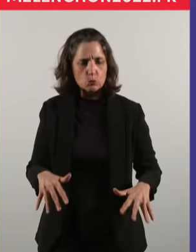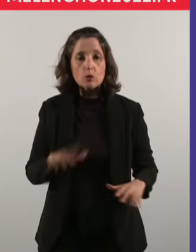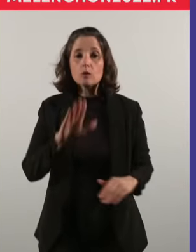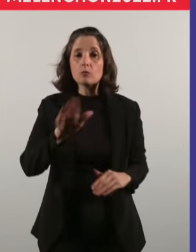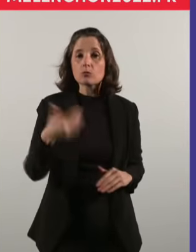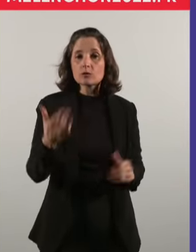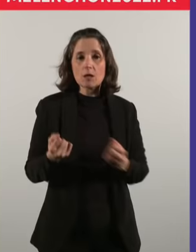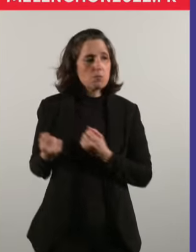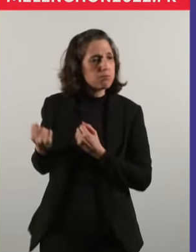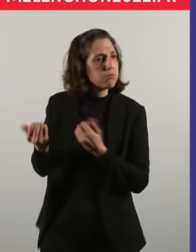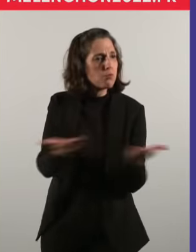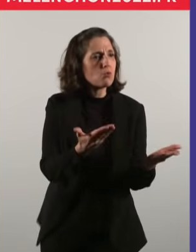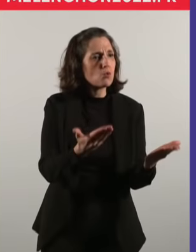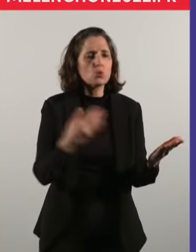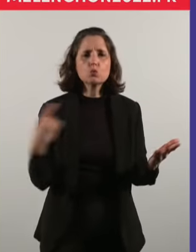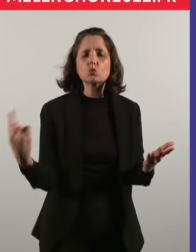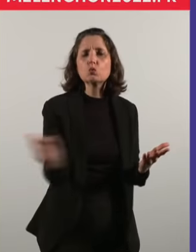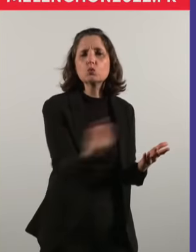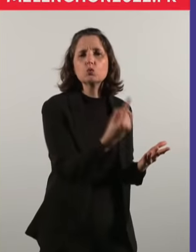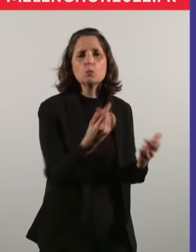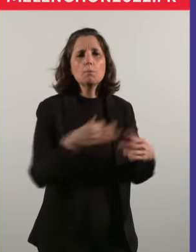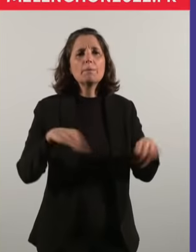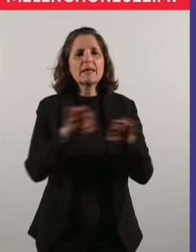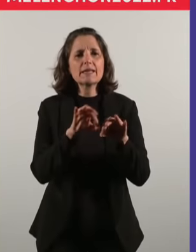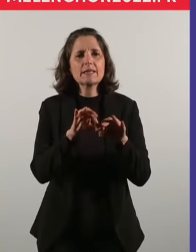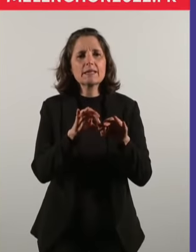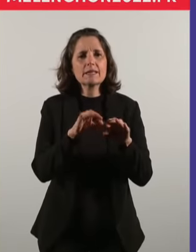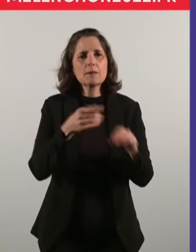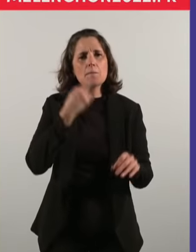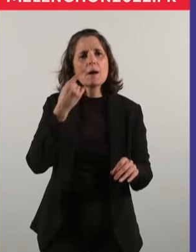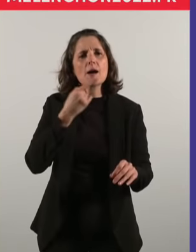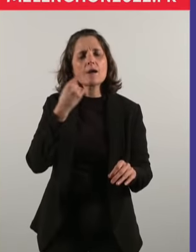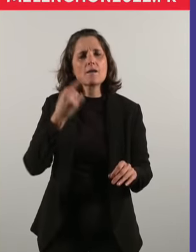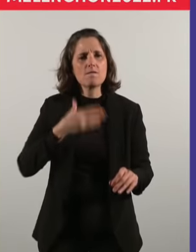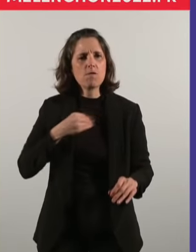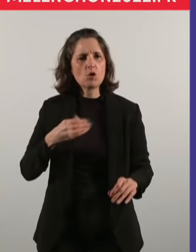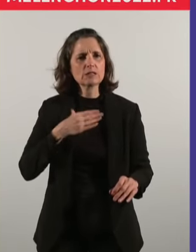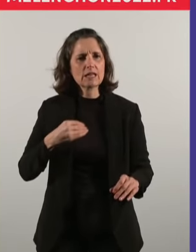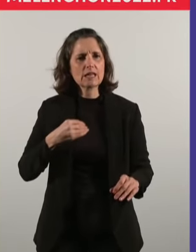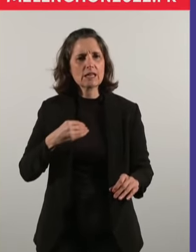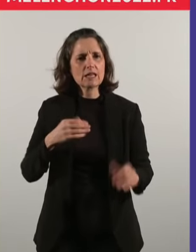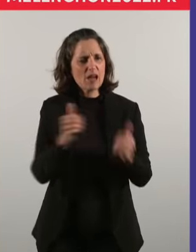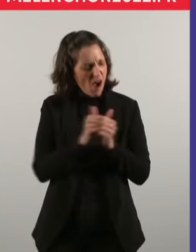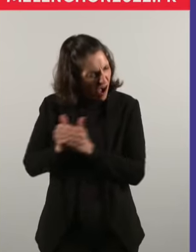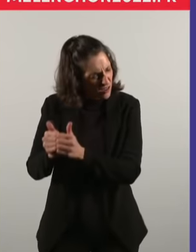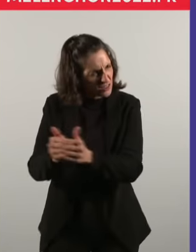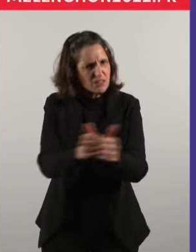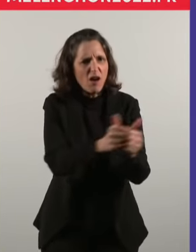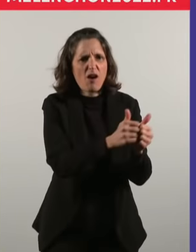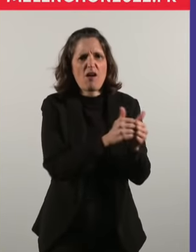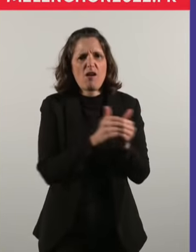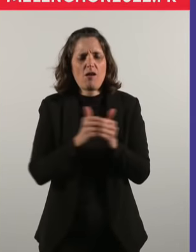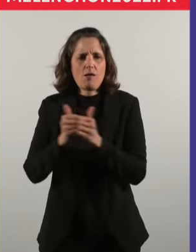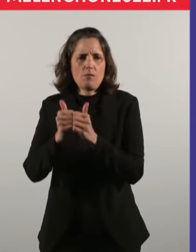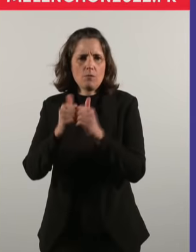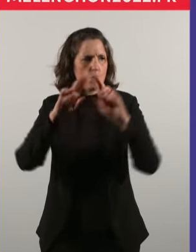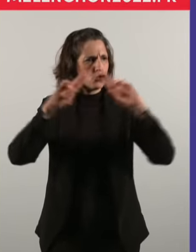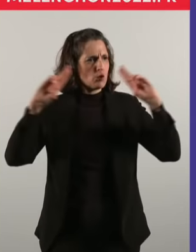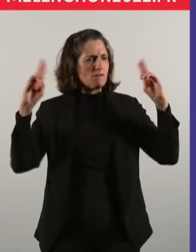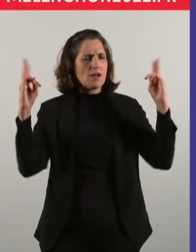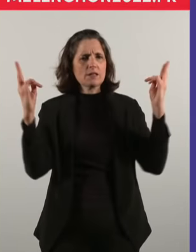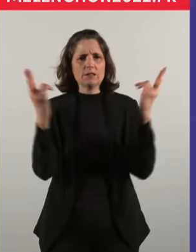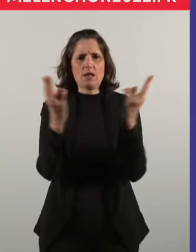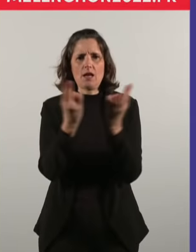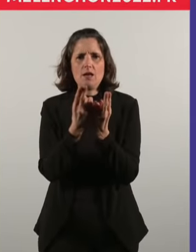le monde francophone de faire avec nous l'université de l'espace qui permettra à chaque peuple d'accéder aux